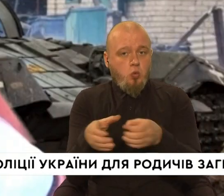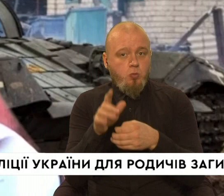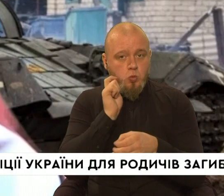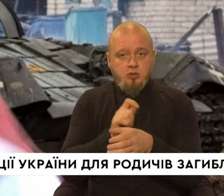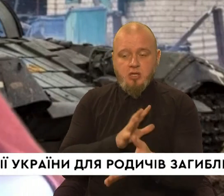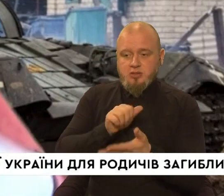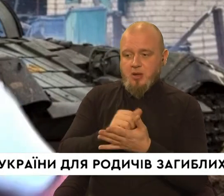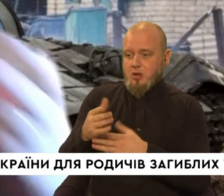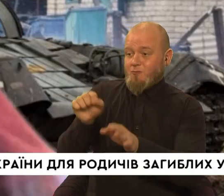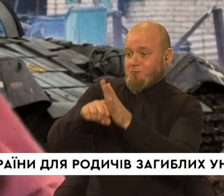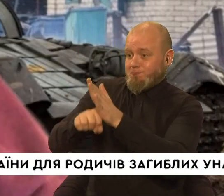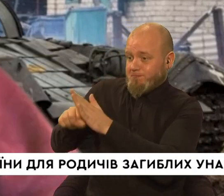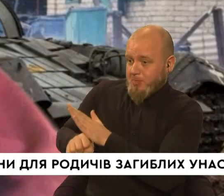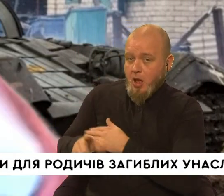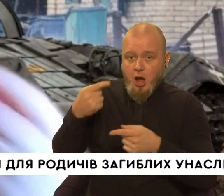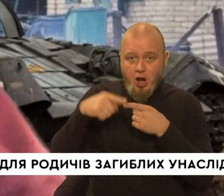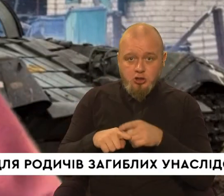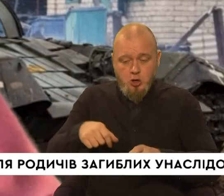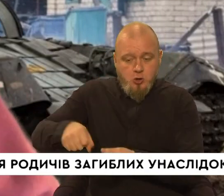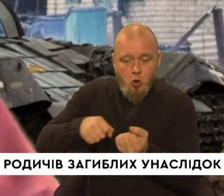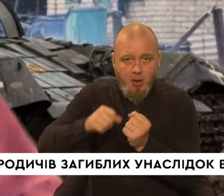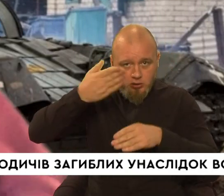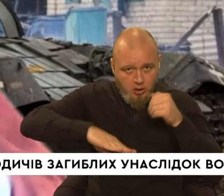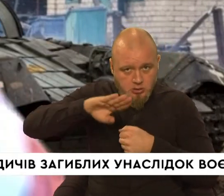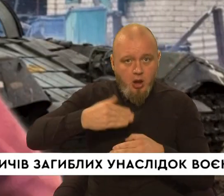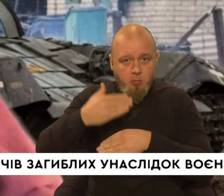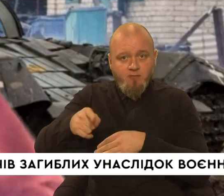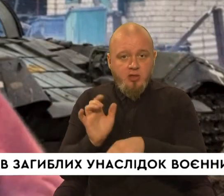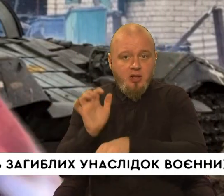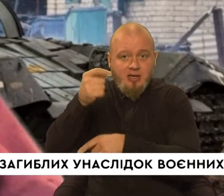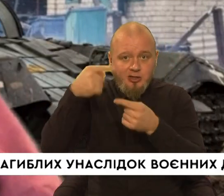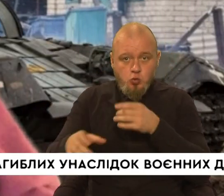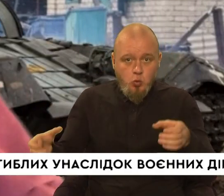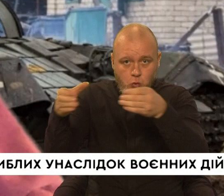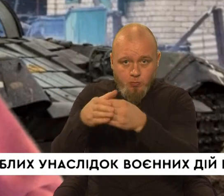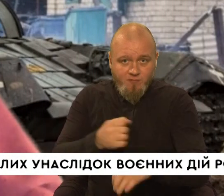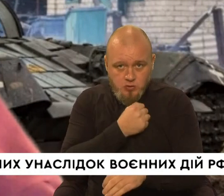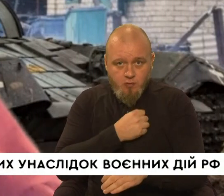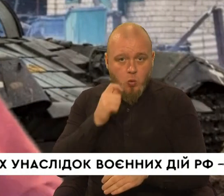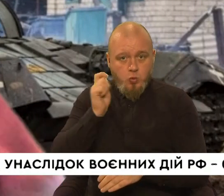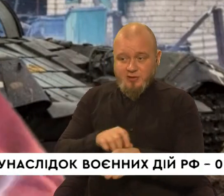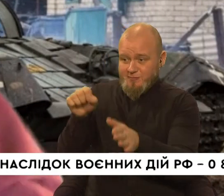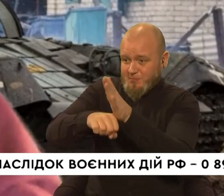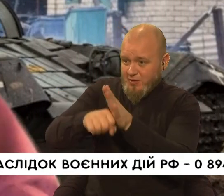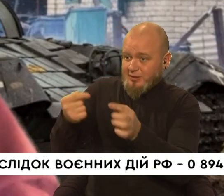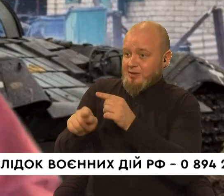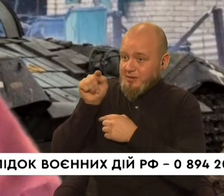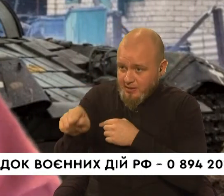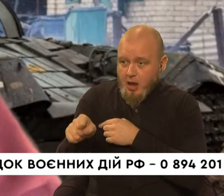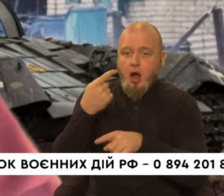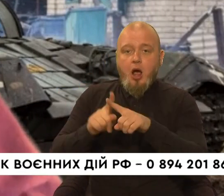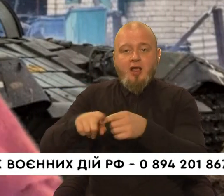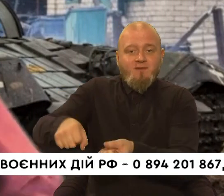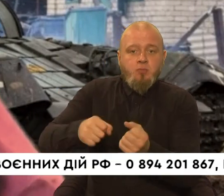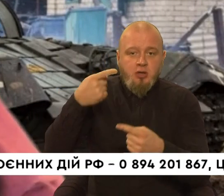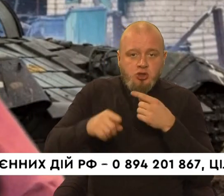Україна займається її вбивством, а інші копають траншею. Потім вони надсилають іншу групу військових. Українці вбивають і їх, а ті